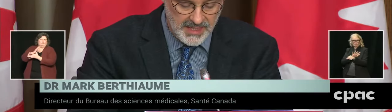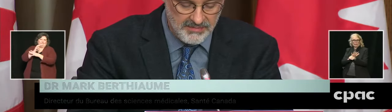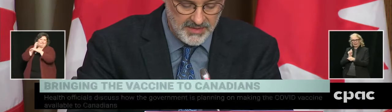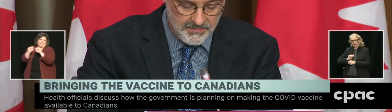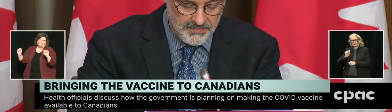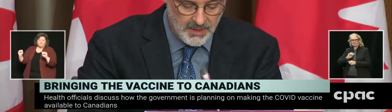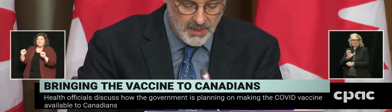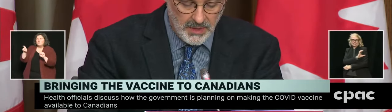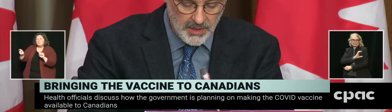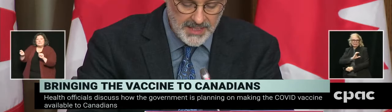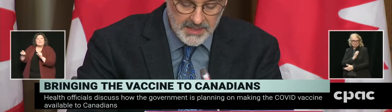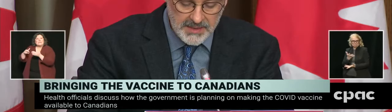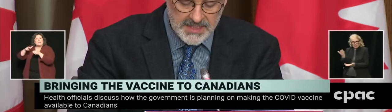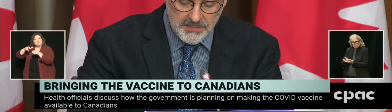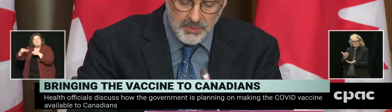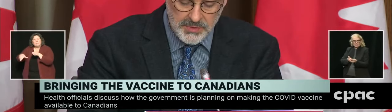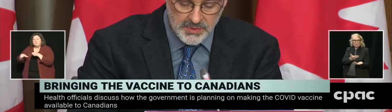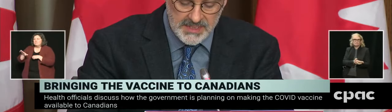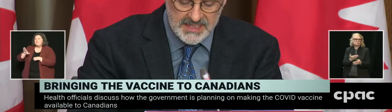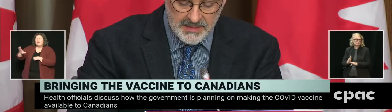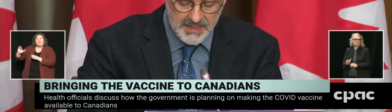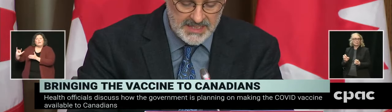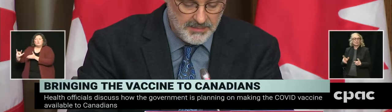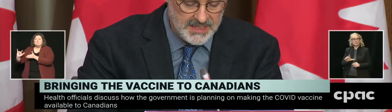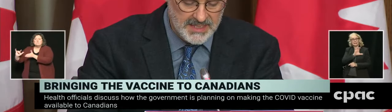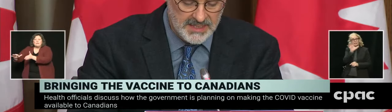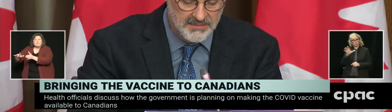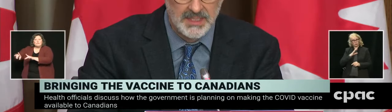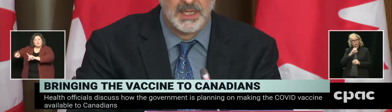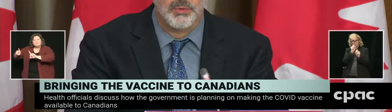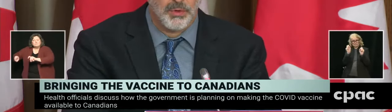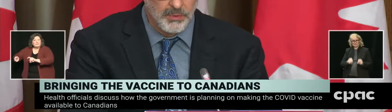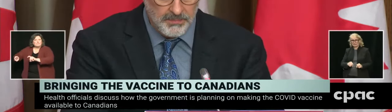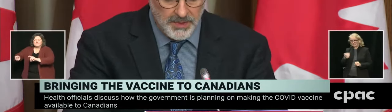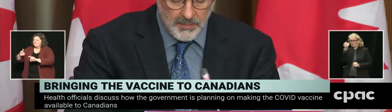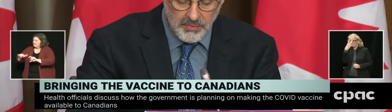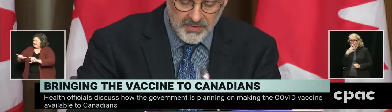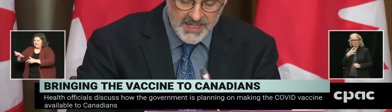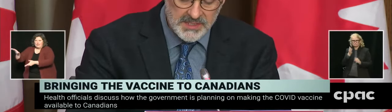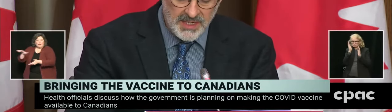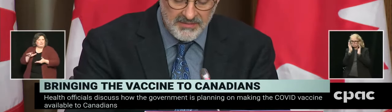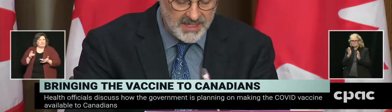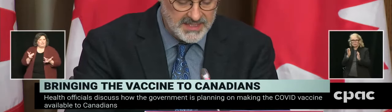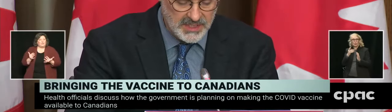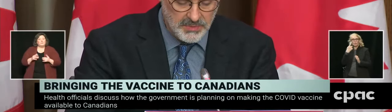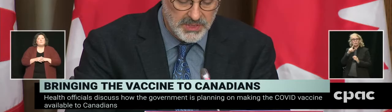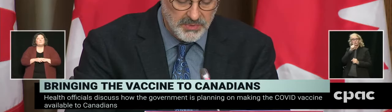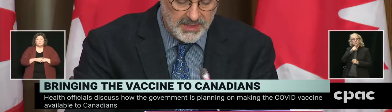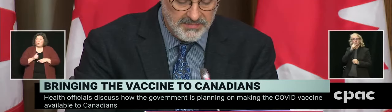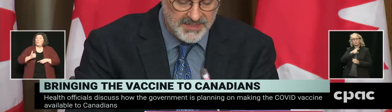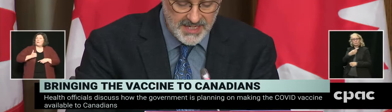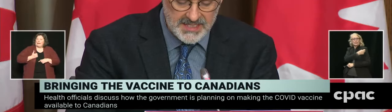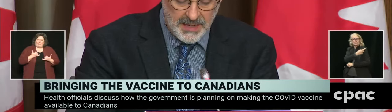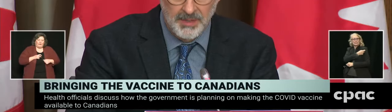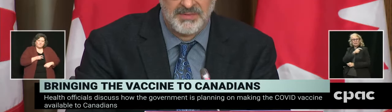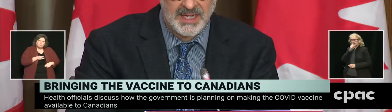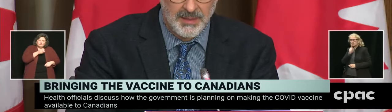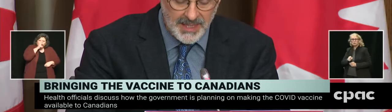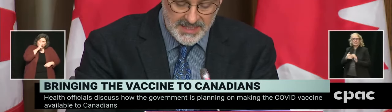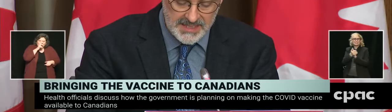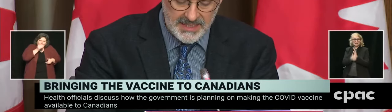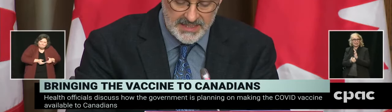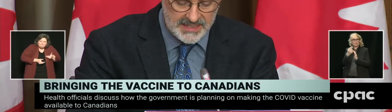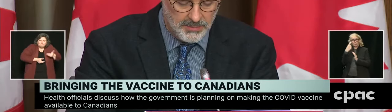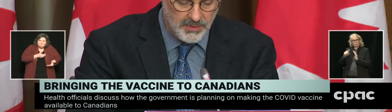continuent d'arriver. Le Canada dispose d'un système d'examen scientifique rigoureux pour veiller à ce que les vaccins soient sûrs et efficaces à prévenir